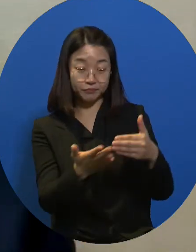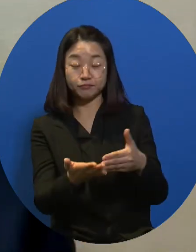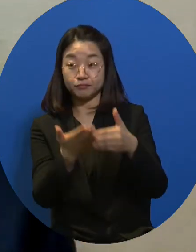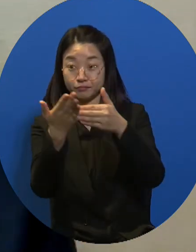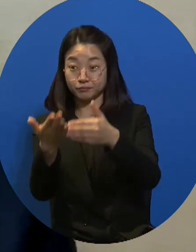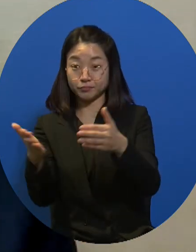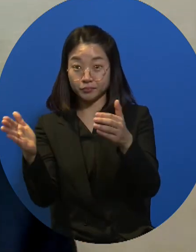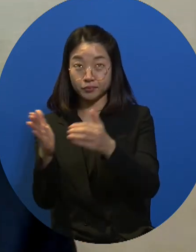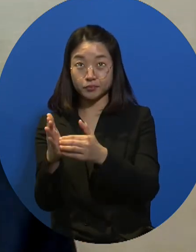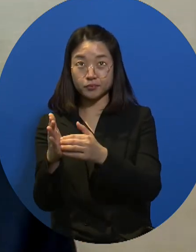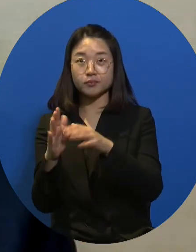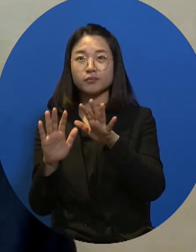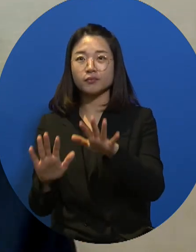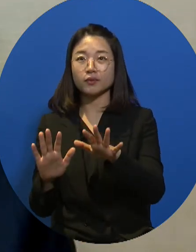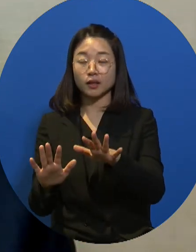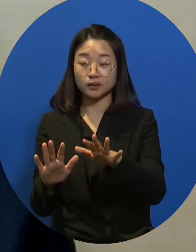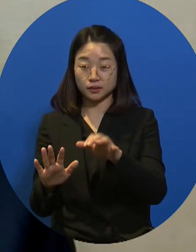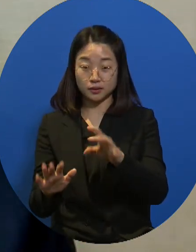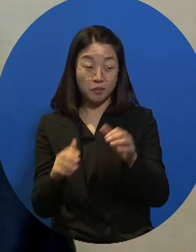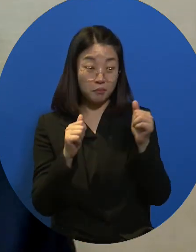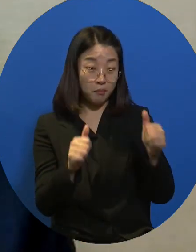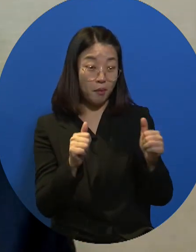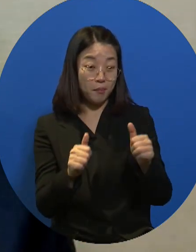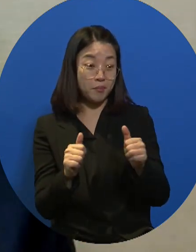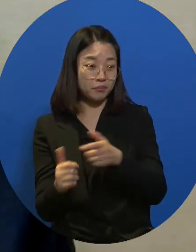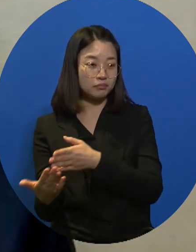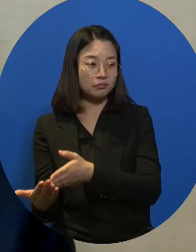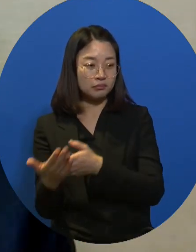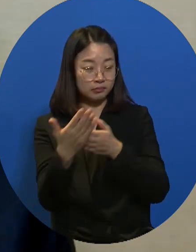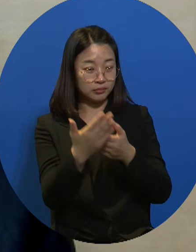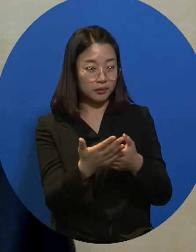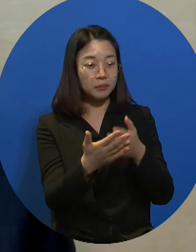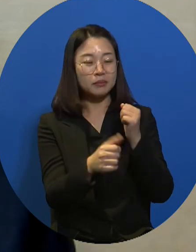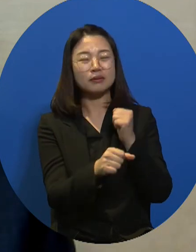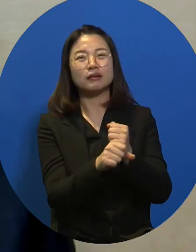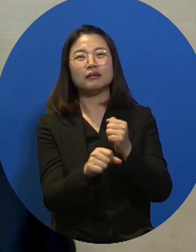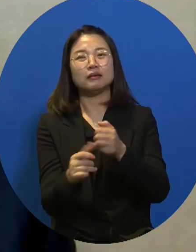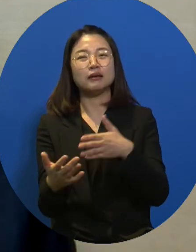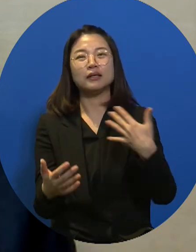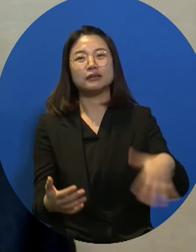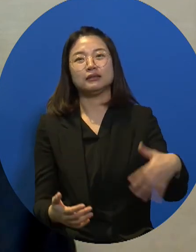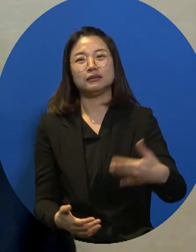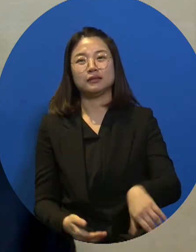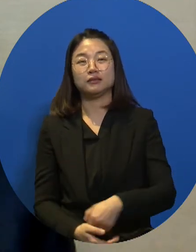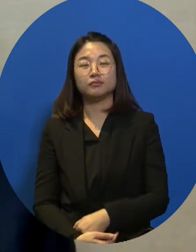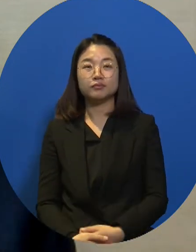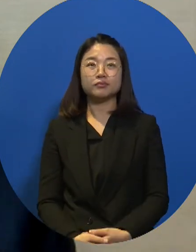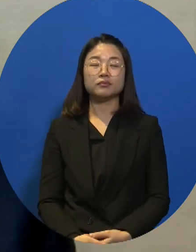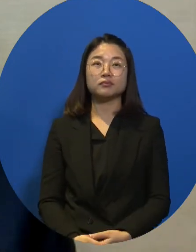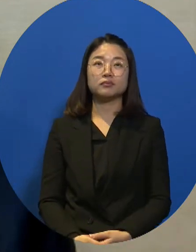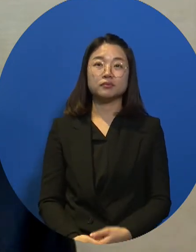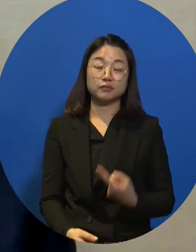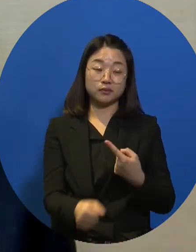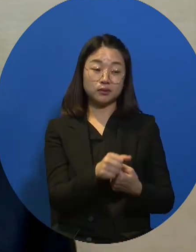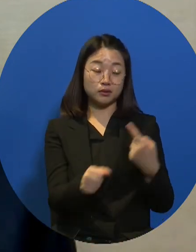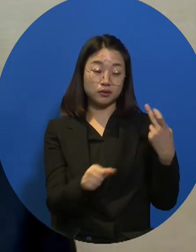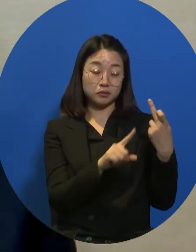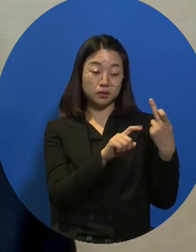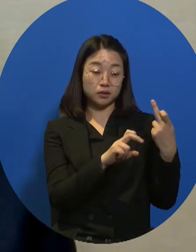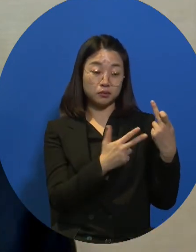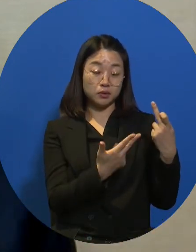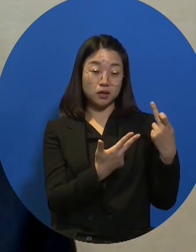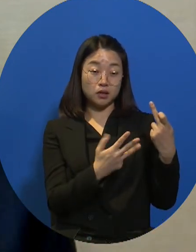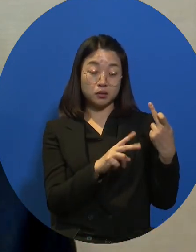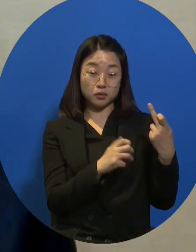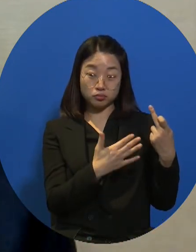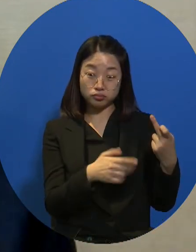됐는지 지금 아직까지는 미상정돼 있는 상황이라고 하더라고요. 그리고 작년 이래로 지금까지 아직